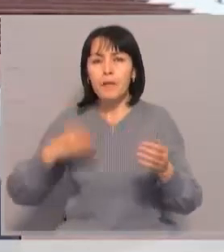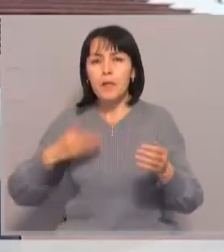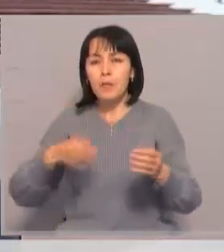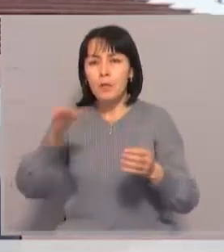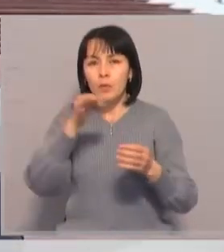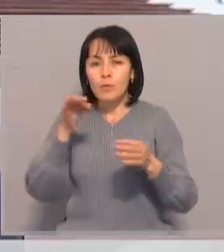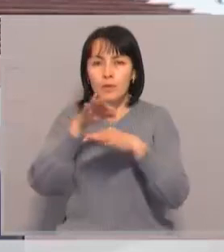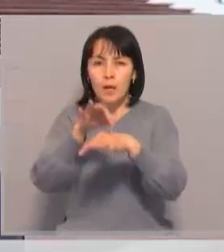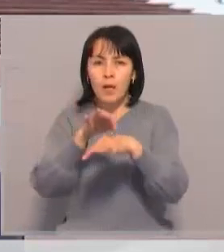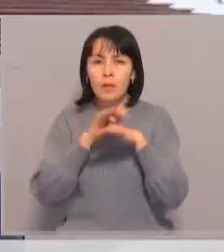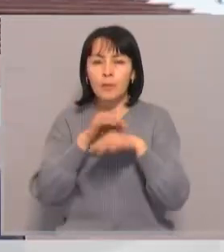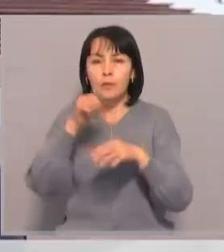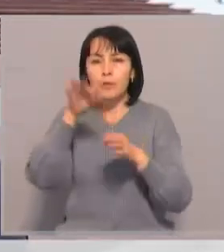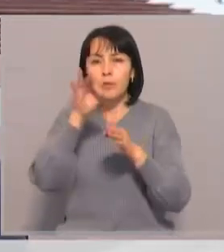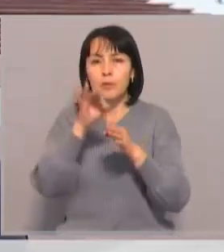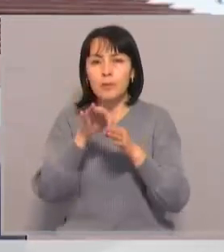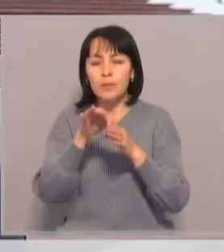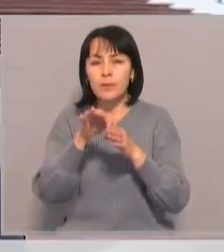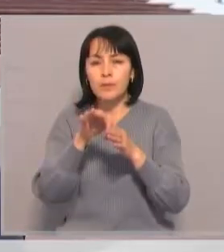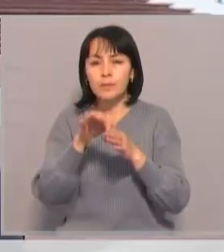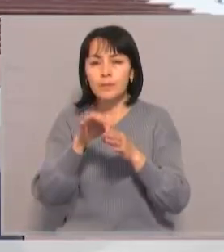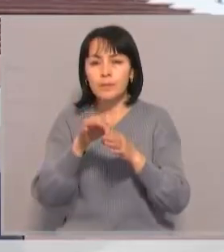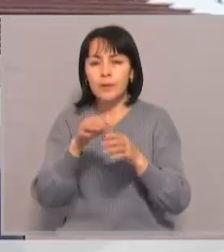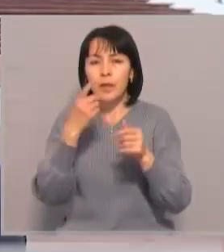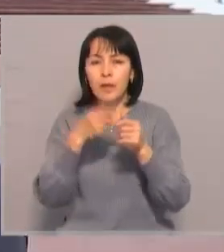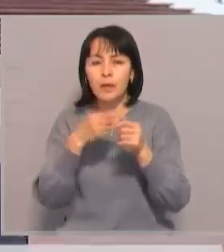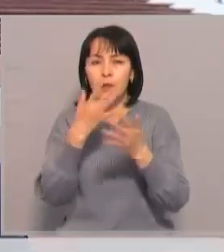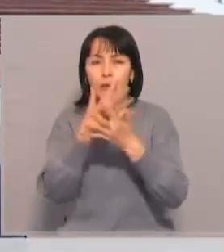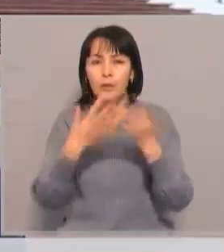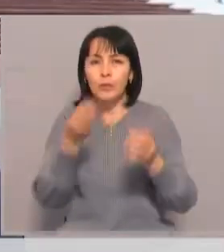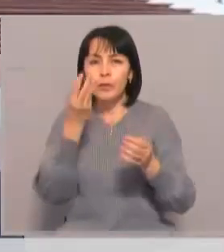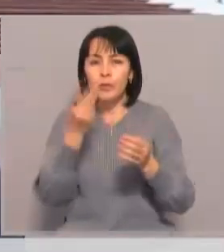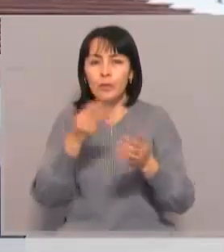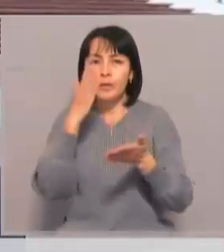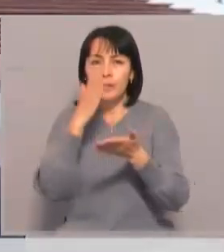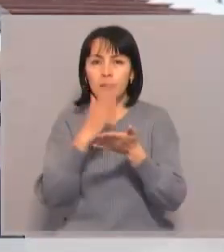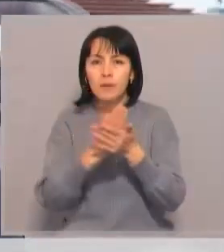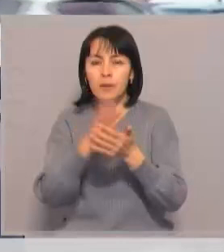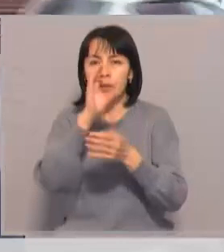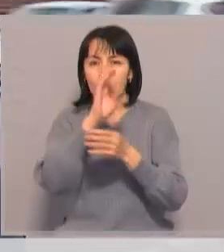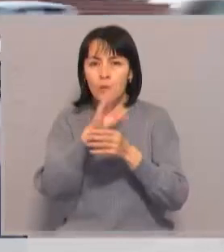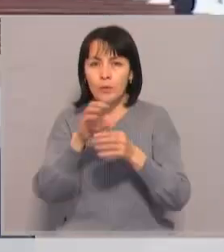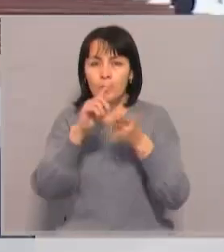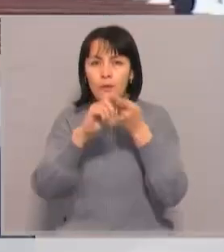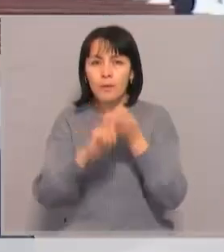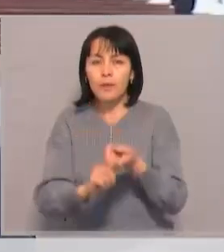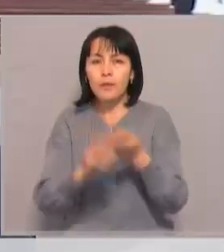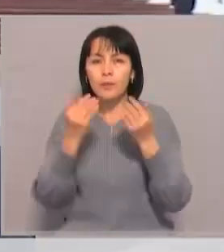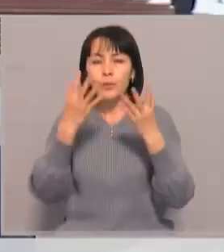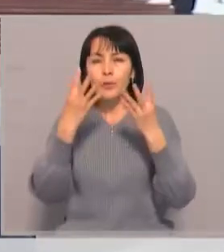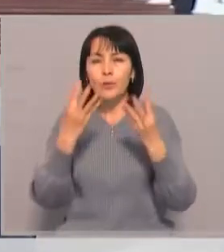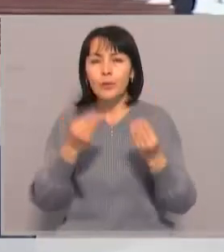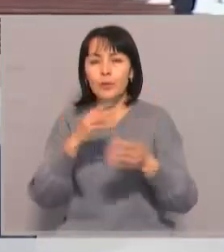облысынан тасымалданады. Сол себептен аталған өнімнің бағасы тікелей өндірушіге тәуелді болып табылады.